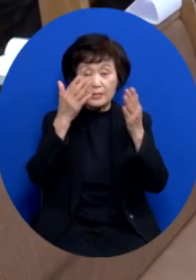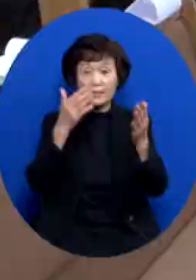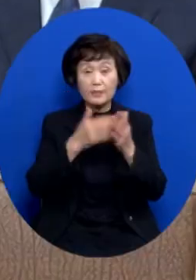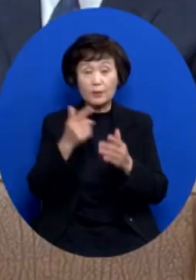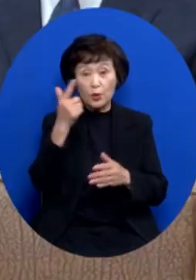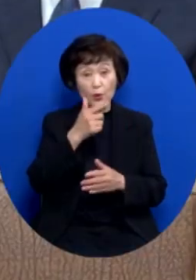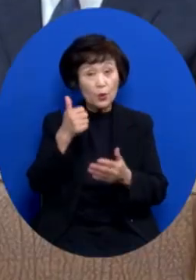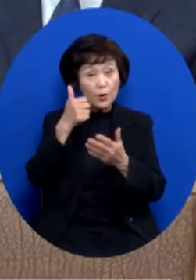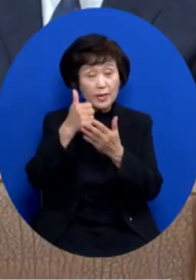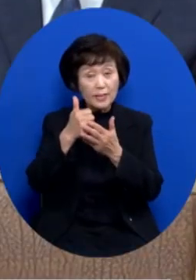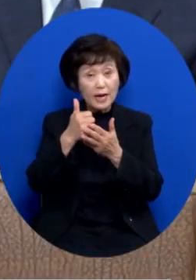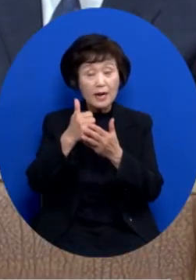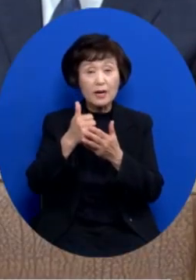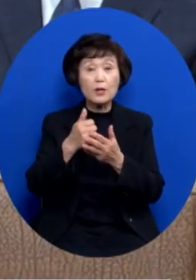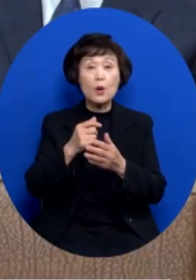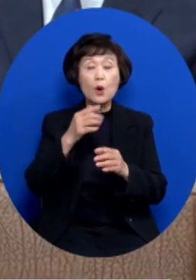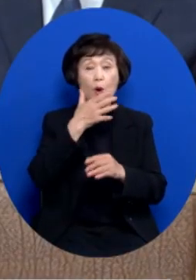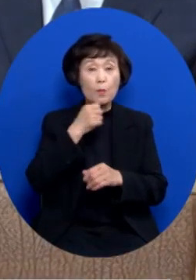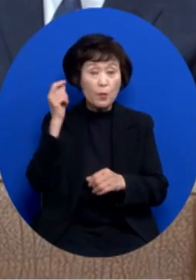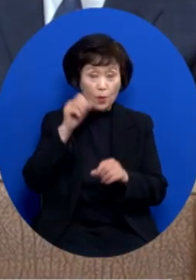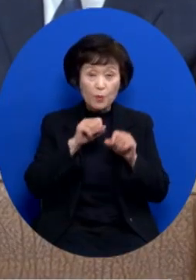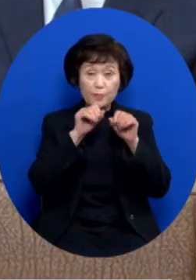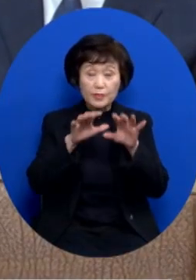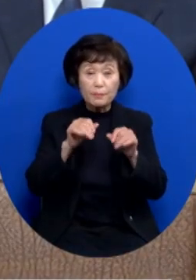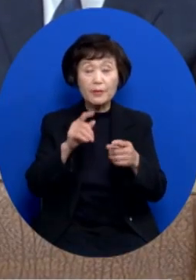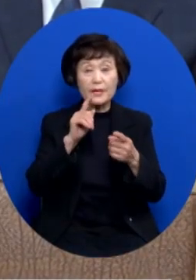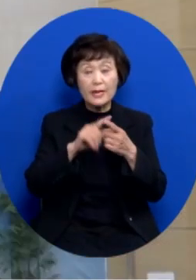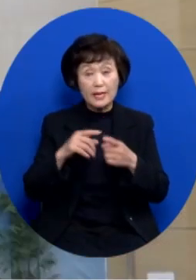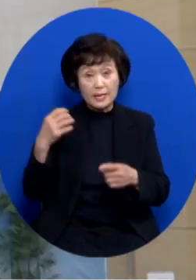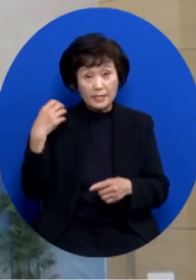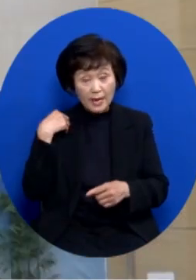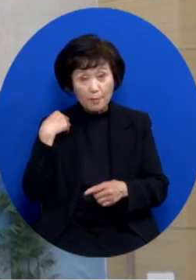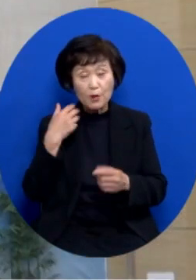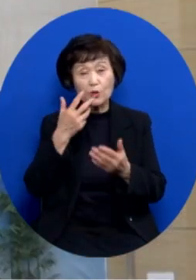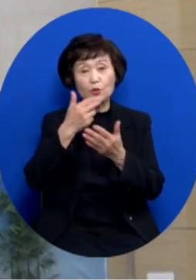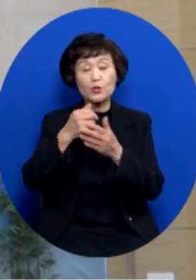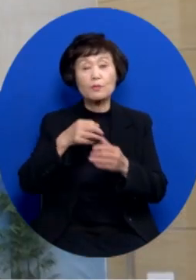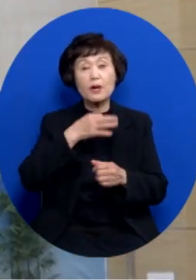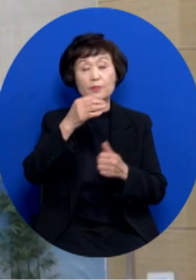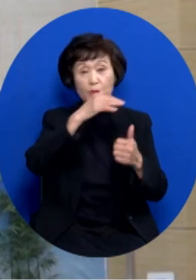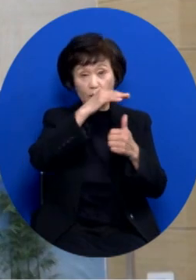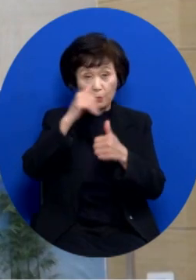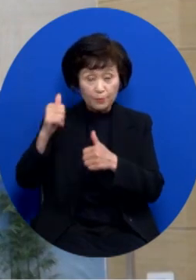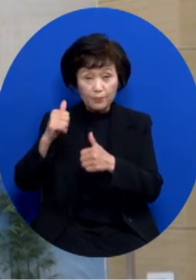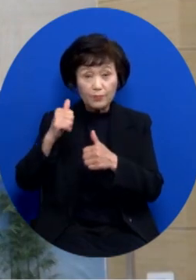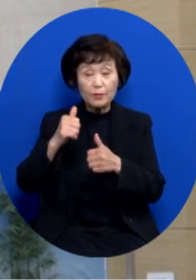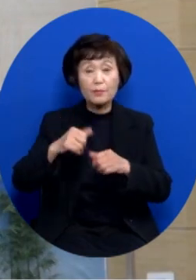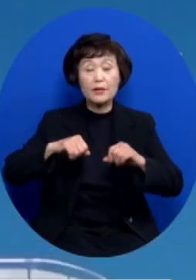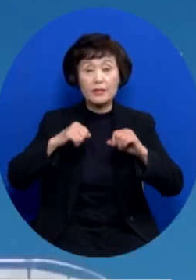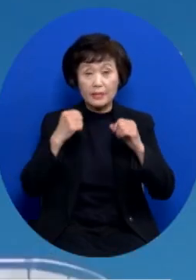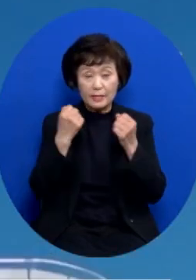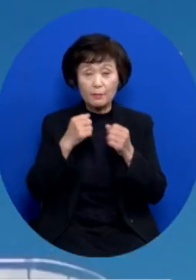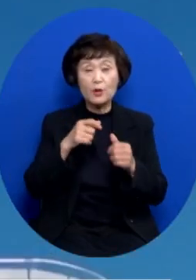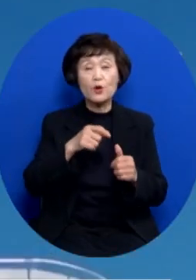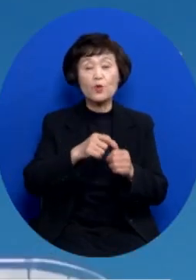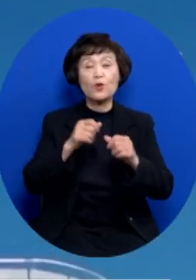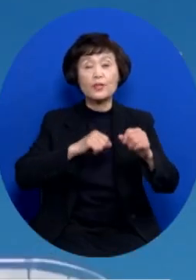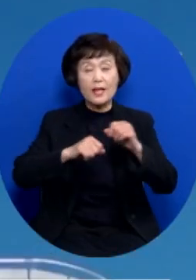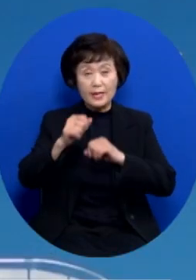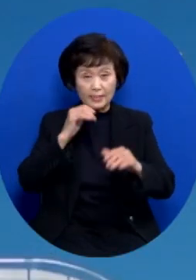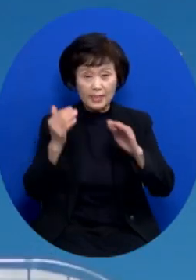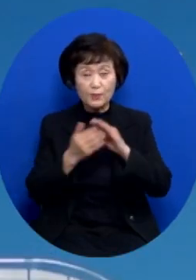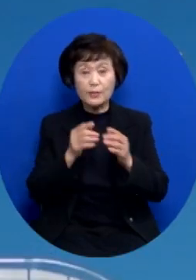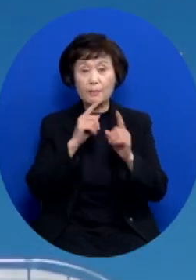노회장 함철우 목사는 복음 전파 사명을 향한 주님의 부르심에 응답하여 구원의 역사를 이뤄가자고 전했습니다.